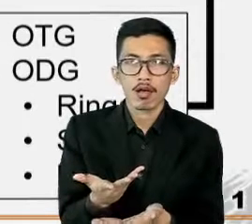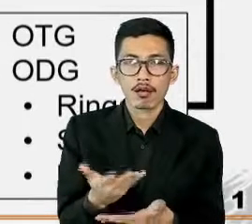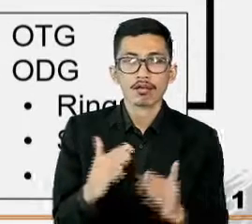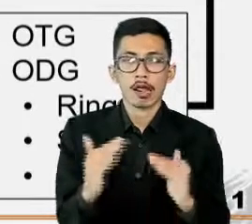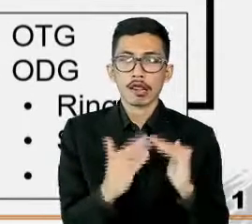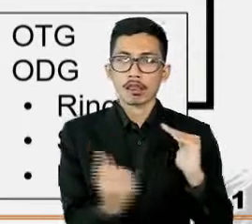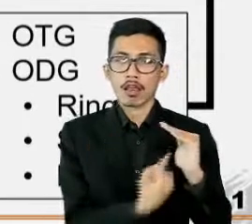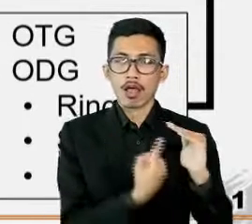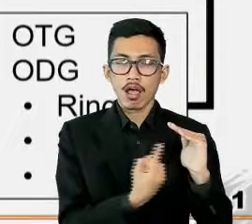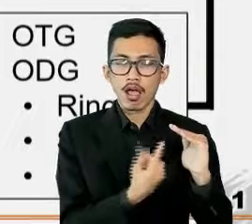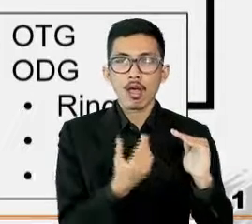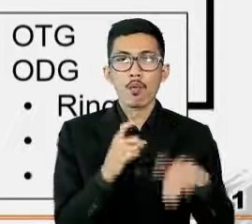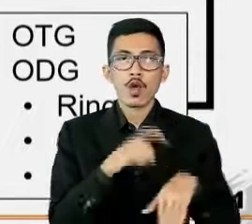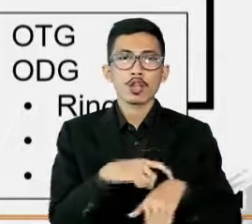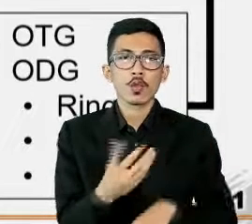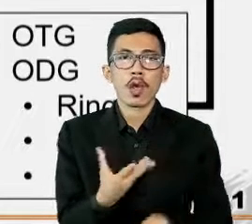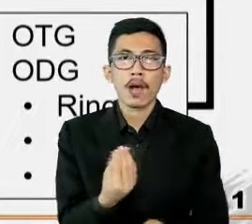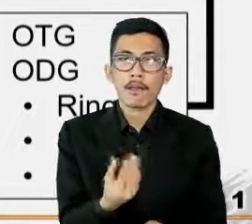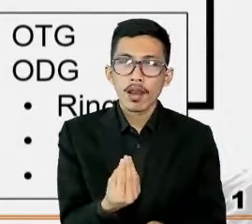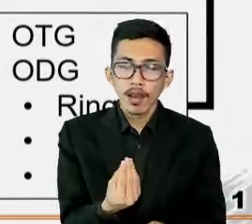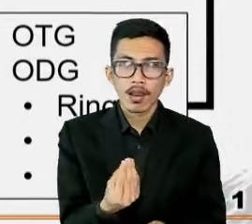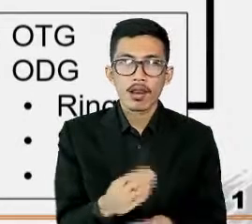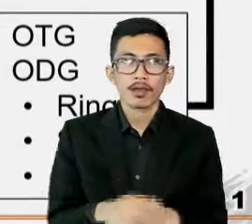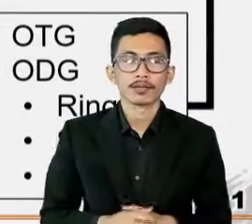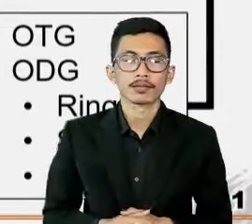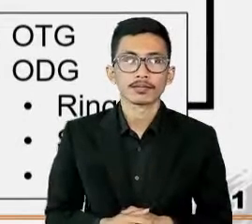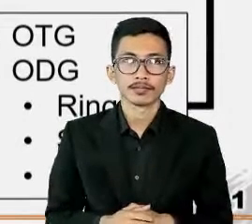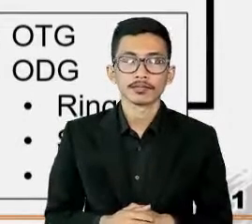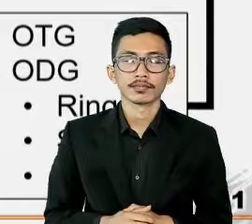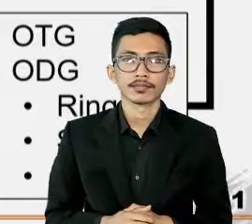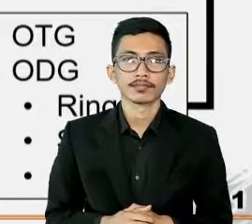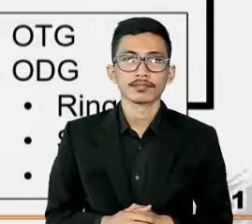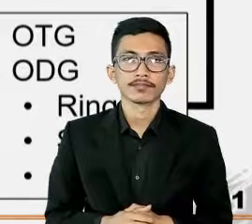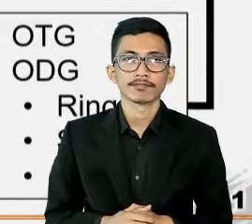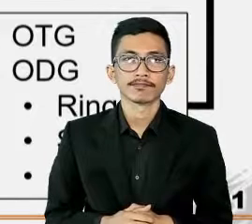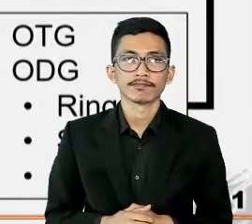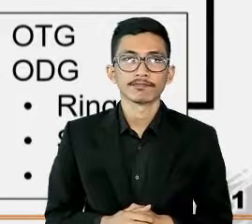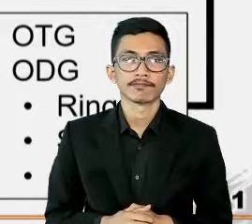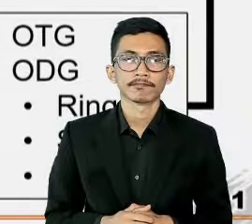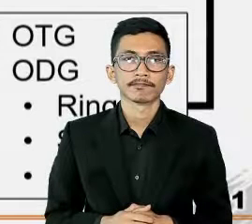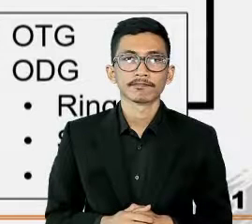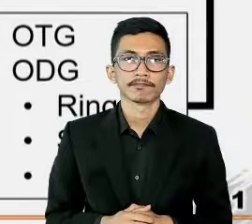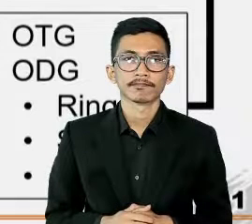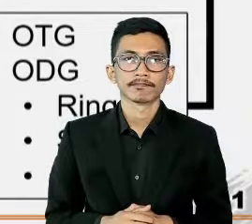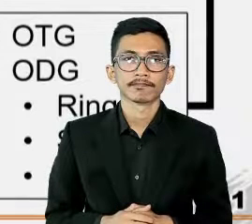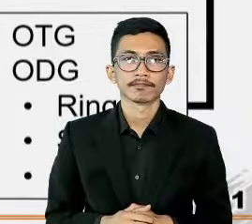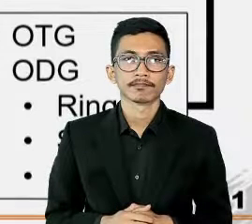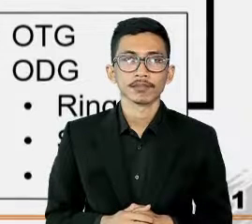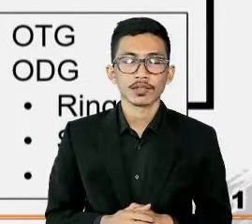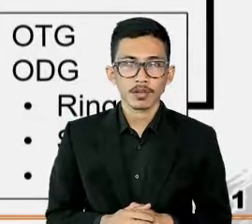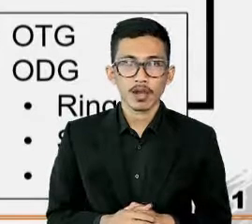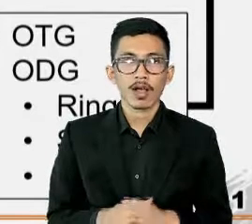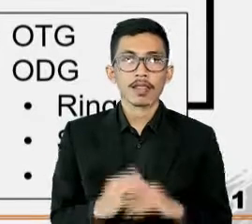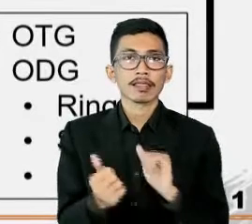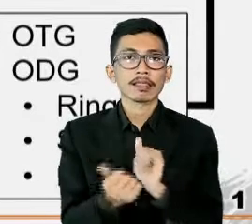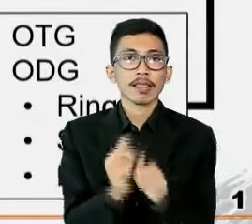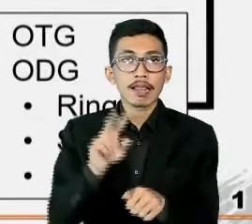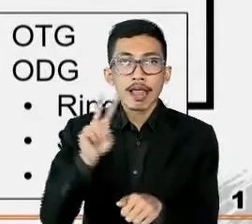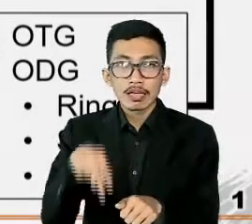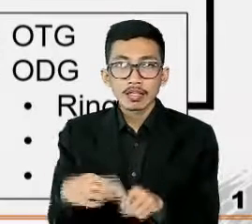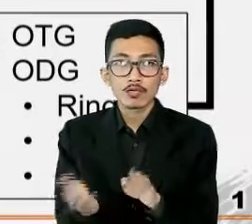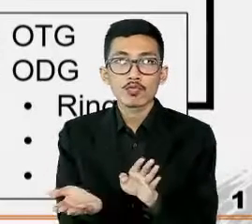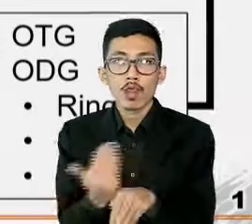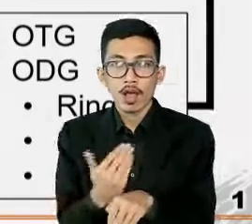karantina dan kapan juga melaksanakan Hai exit es dengan